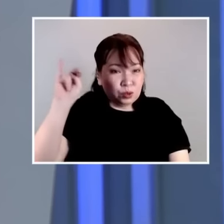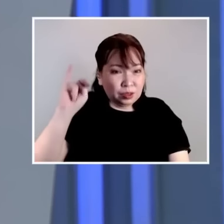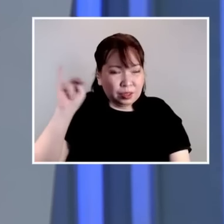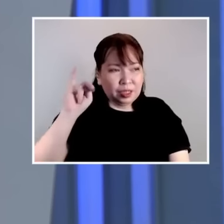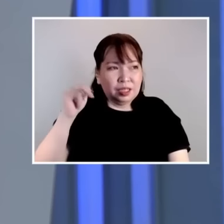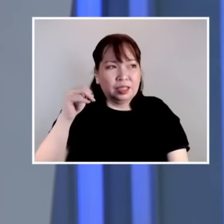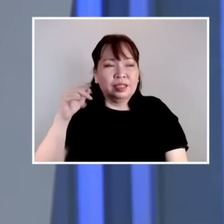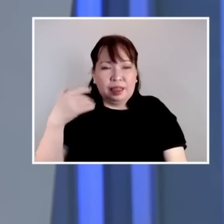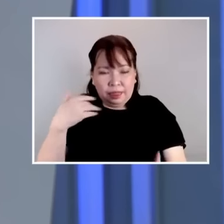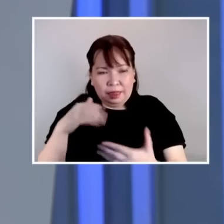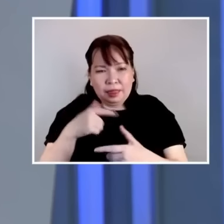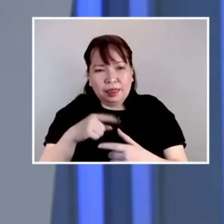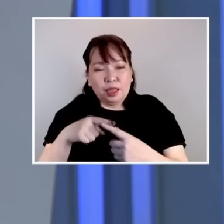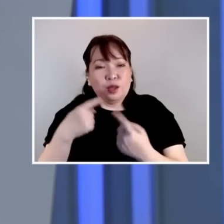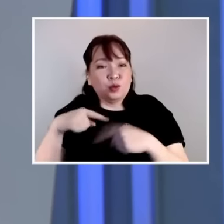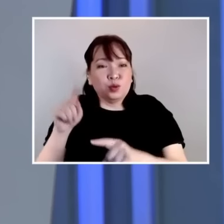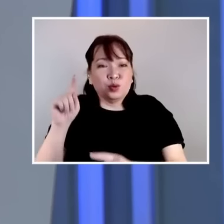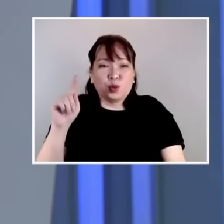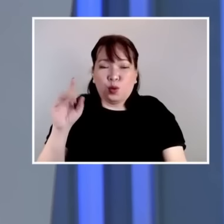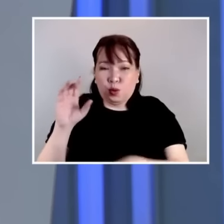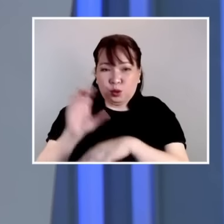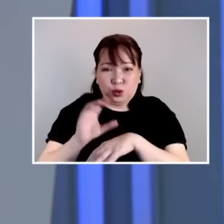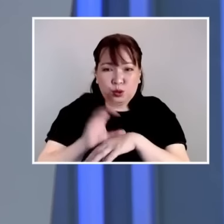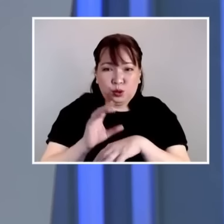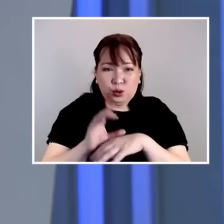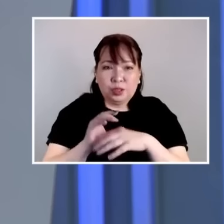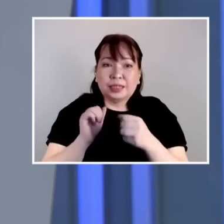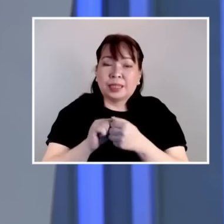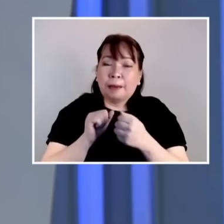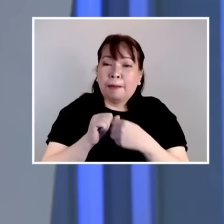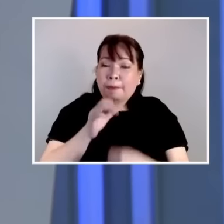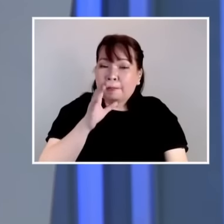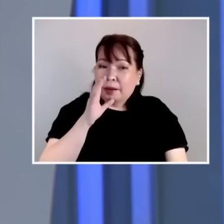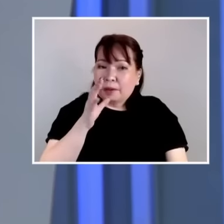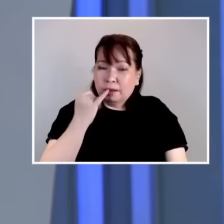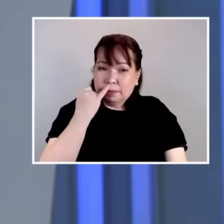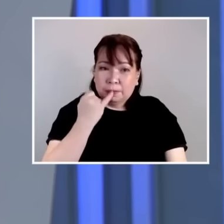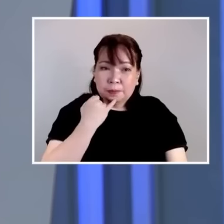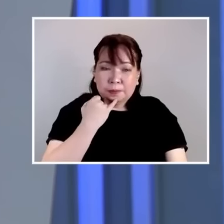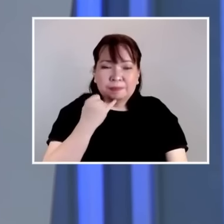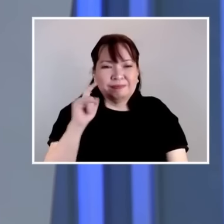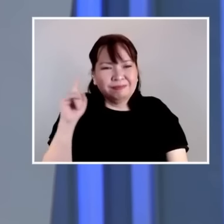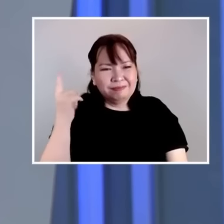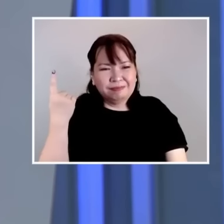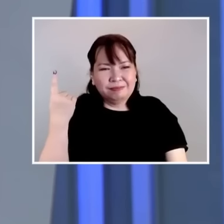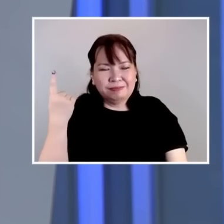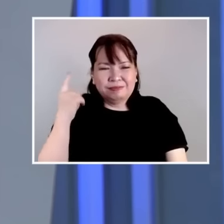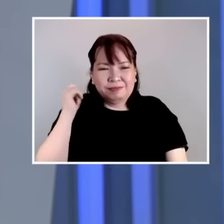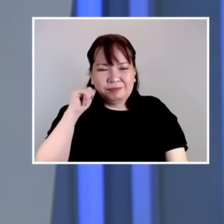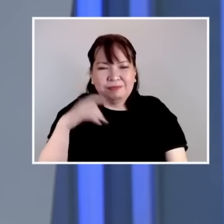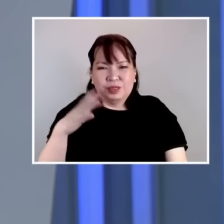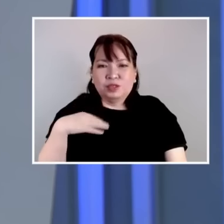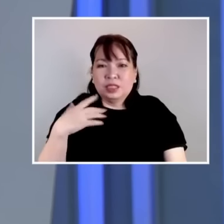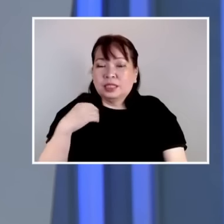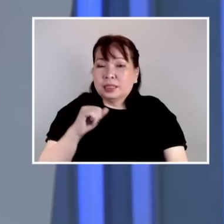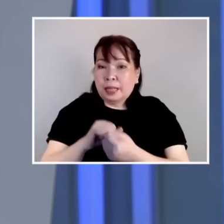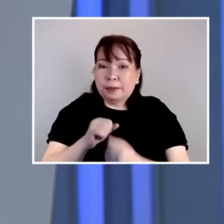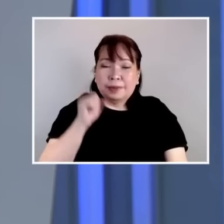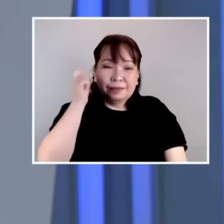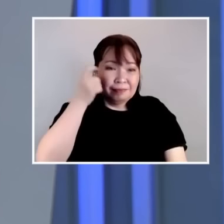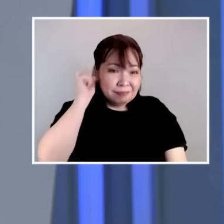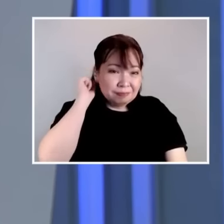kasama ang kanyang inang si former First Lady Imelda Marcos. Iginit naman ang kanyang running mate na si Sara Duterte